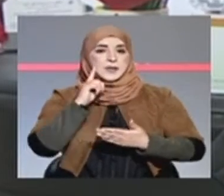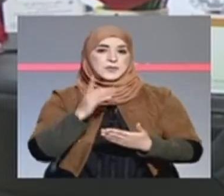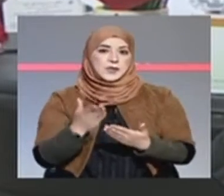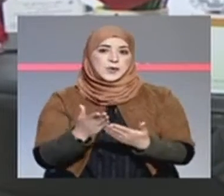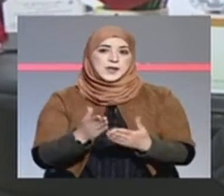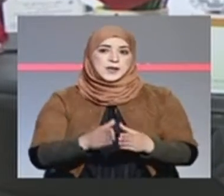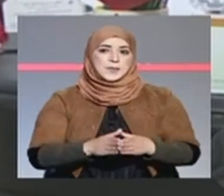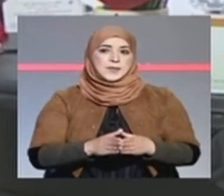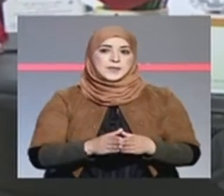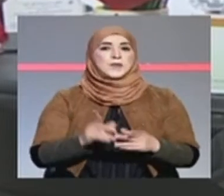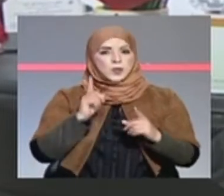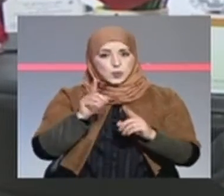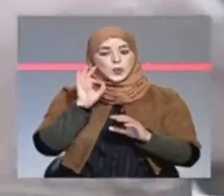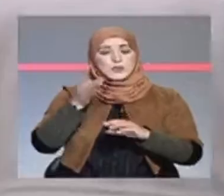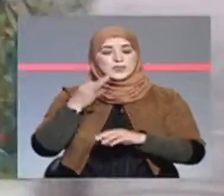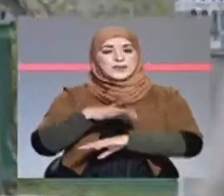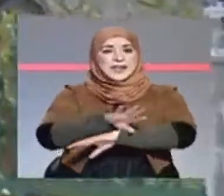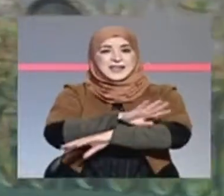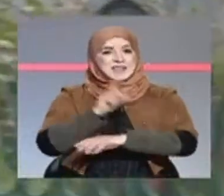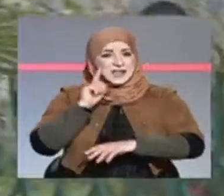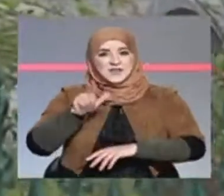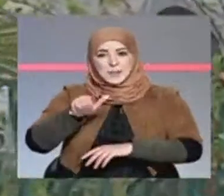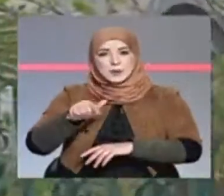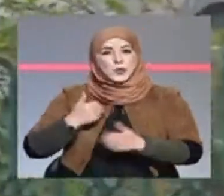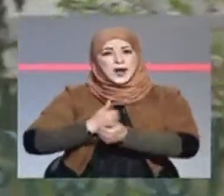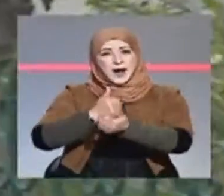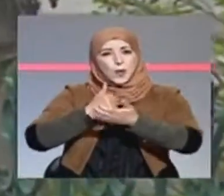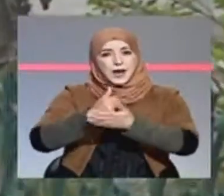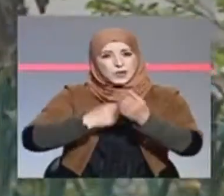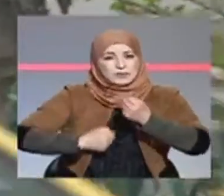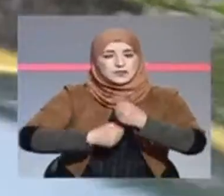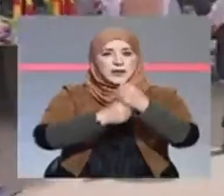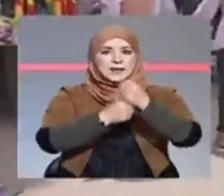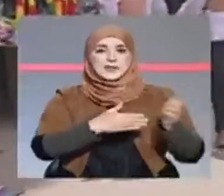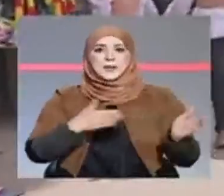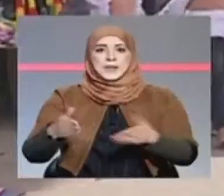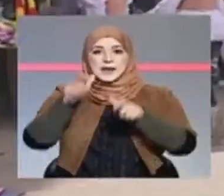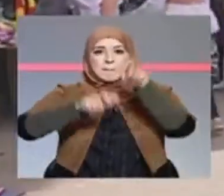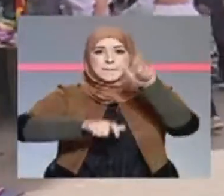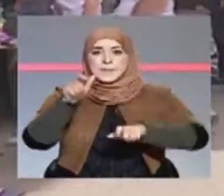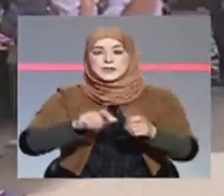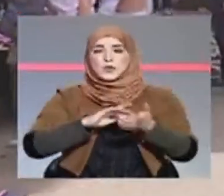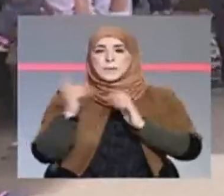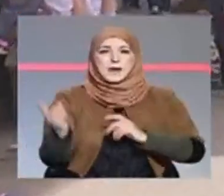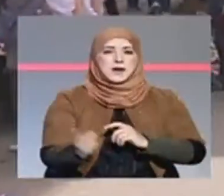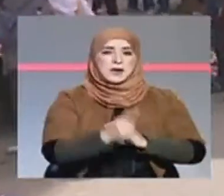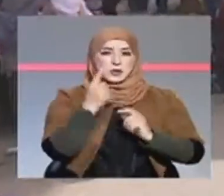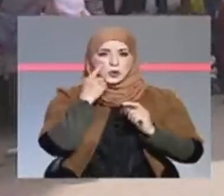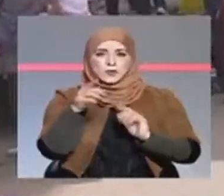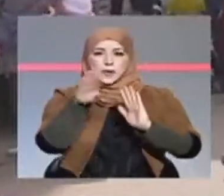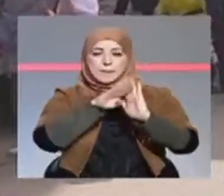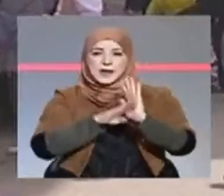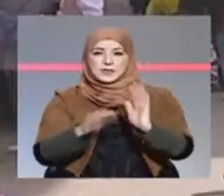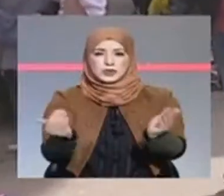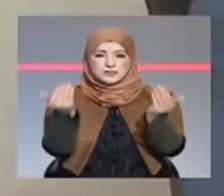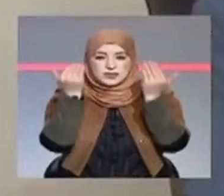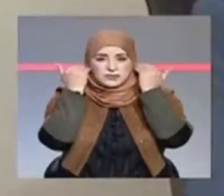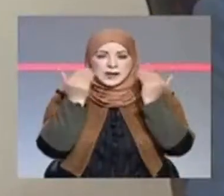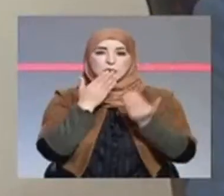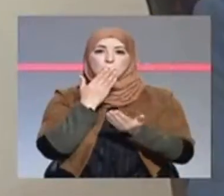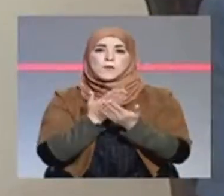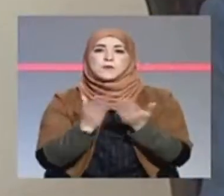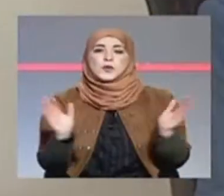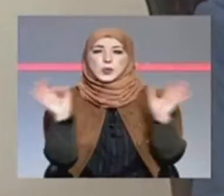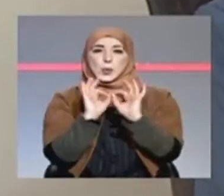عم تكون حاله من المباريات وتهاون يرجعها المختصون في علم الاجتماع الى ازمه الثقه الطبقه